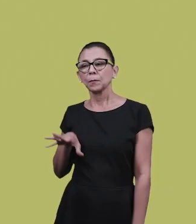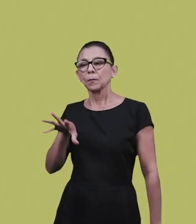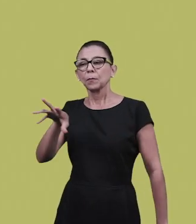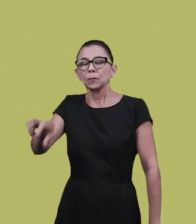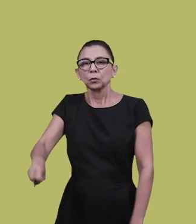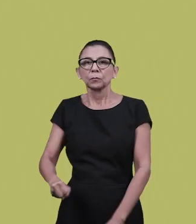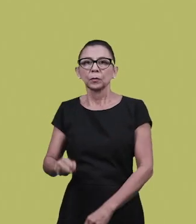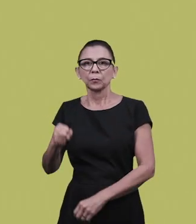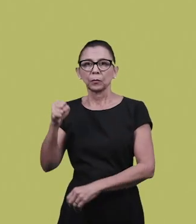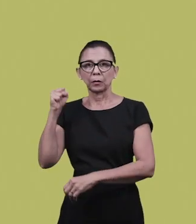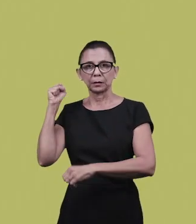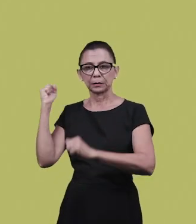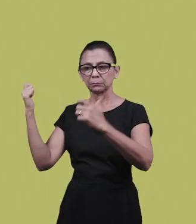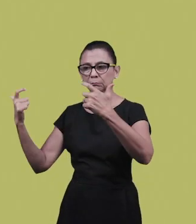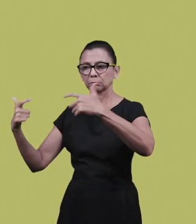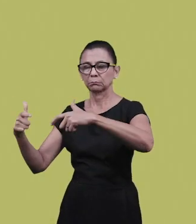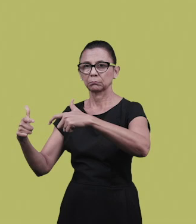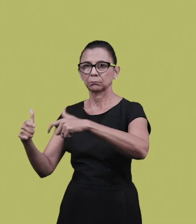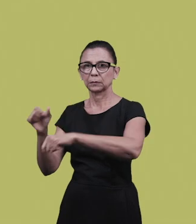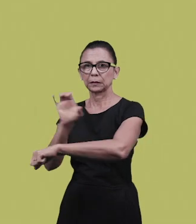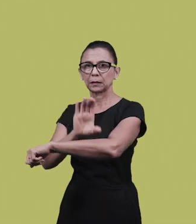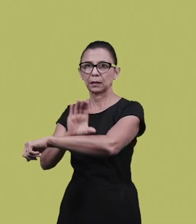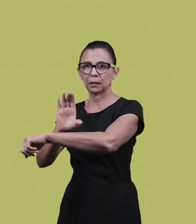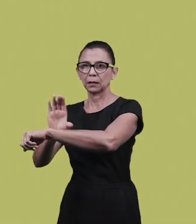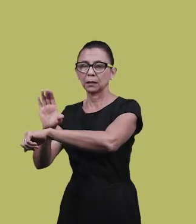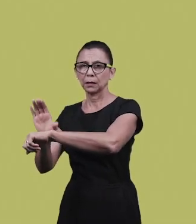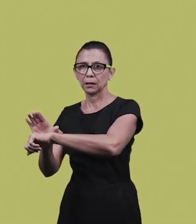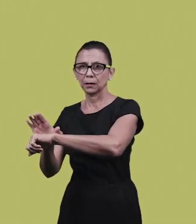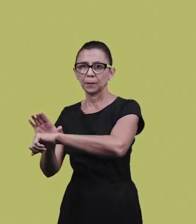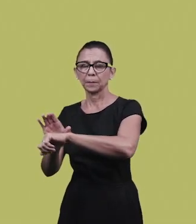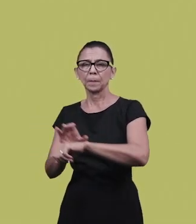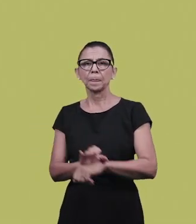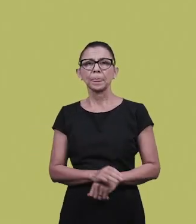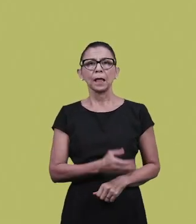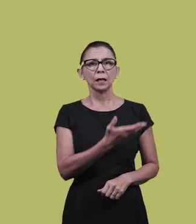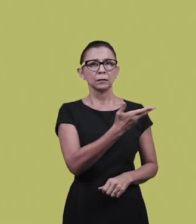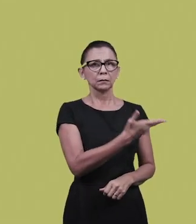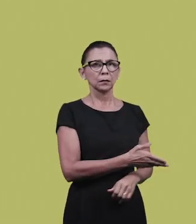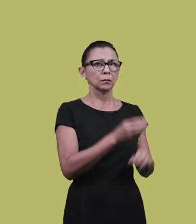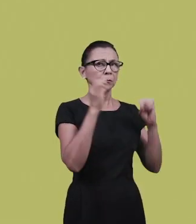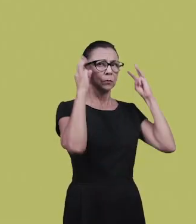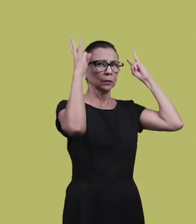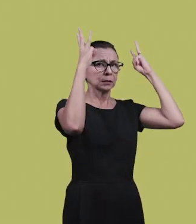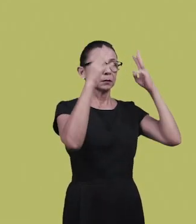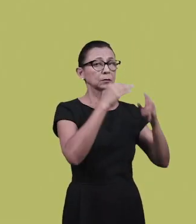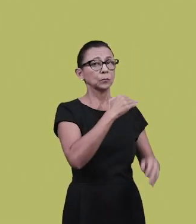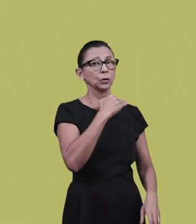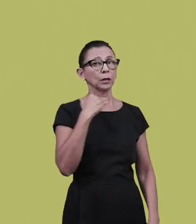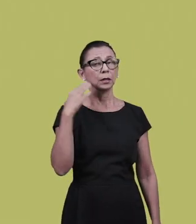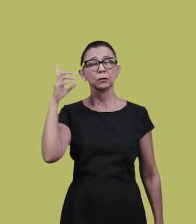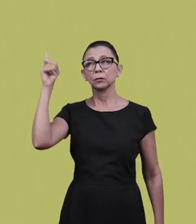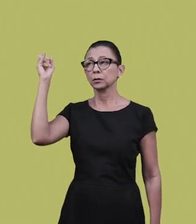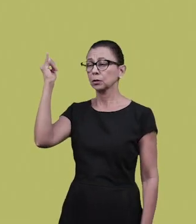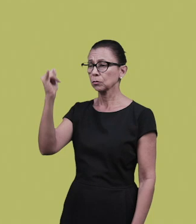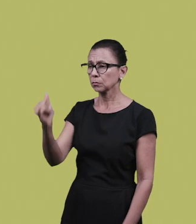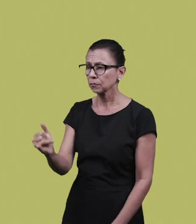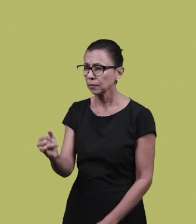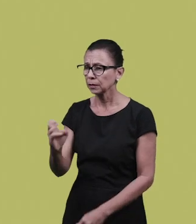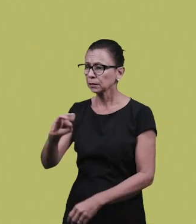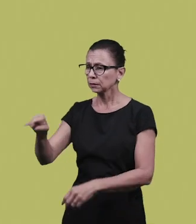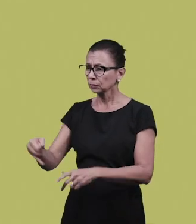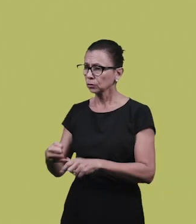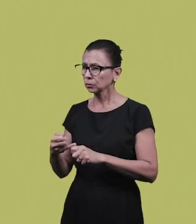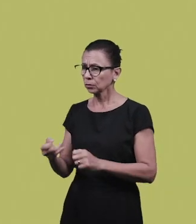batailles viendraient devant eux. Et après la mort de Moïse, Dieu parle à Josué,